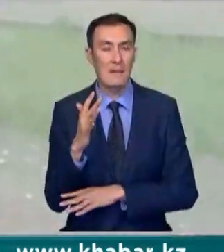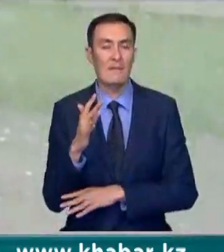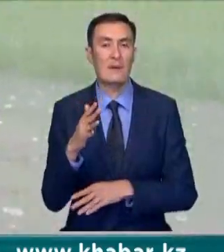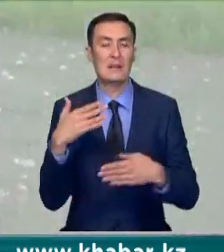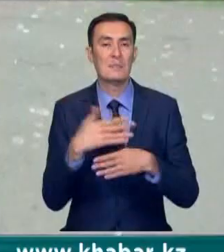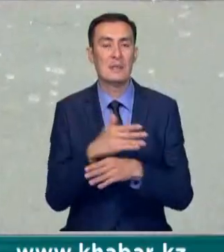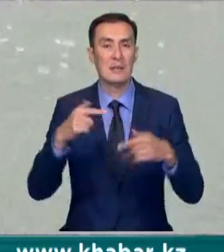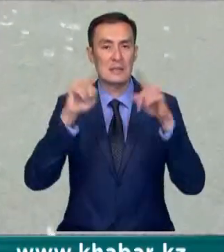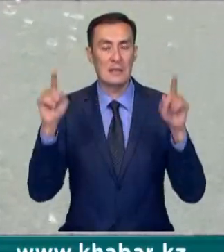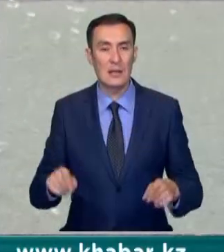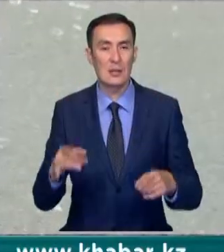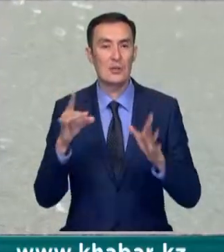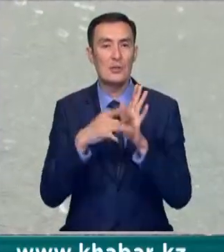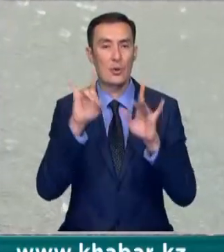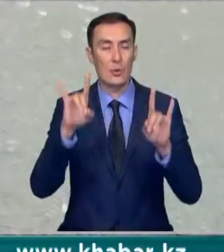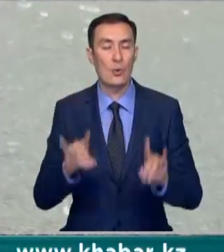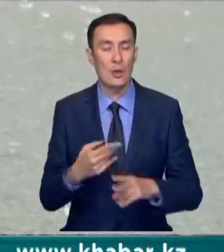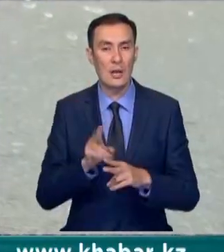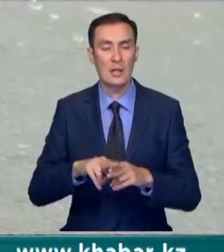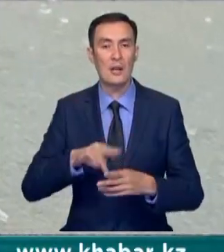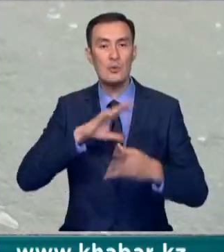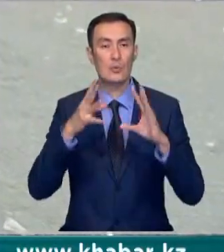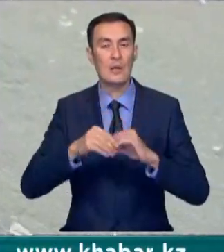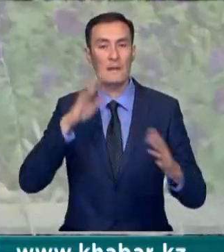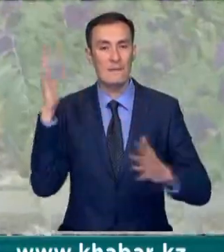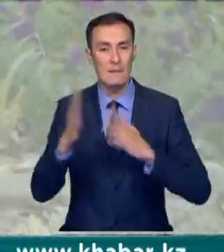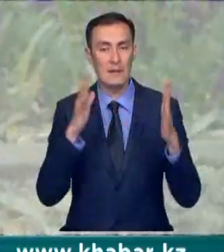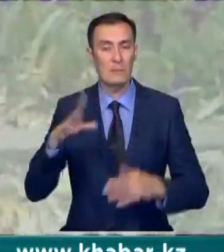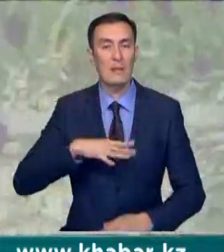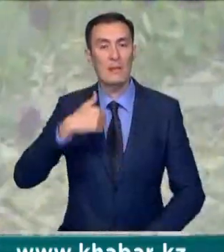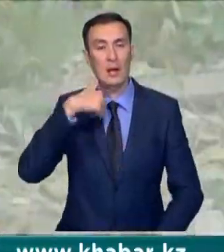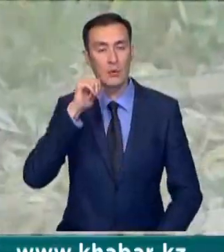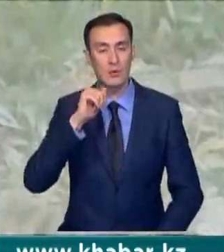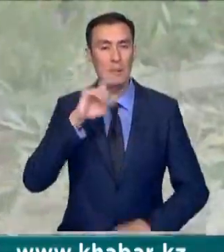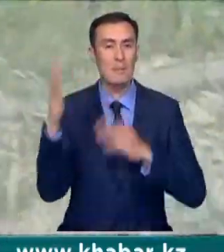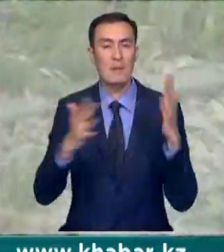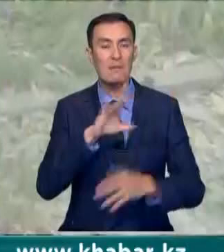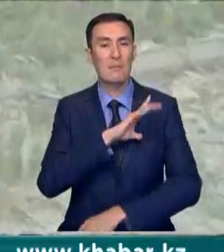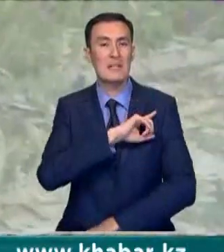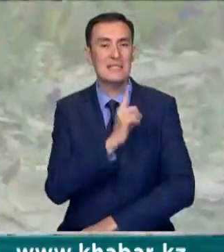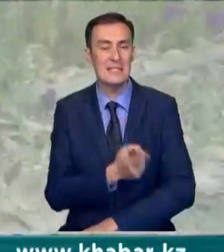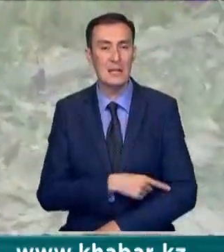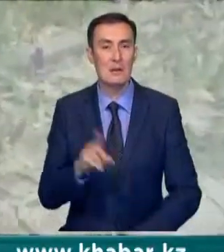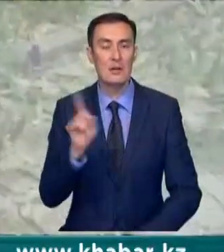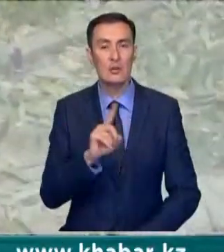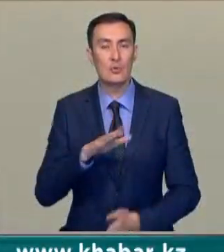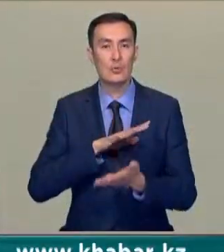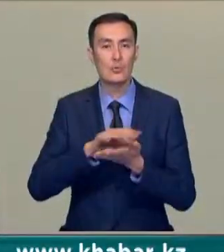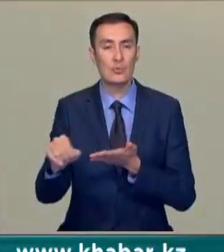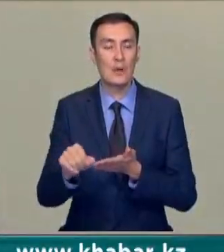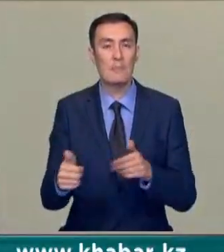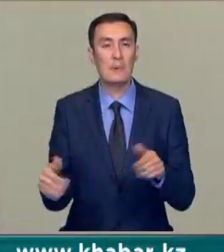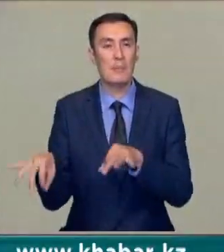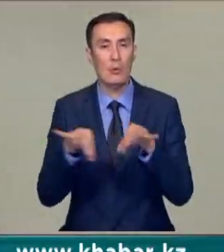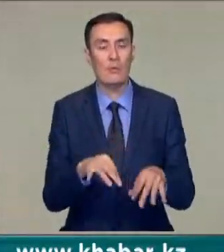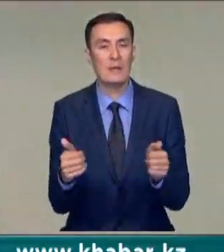стенды, разбитые стекла – все это последствия штормового ветра, бушевавшего накануне. Порывы были настолько сильными, что сдуло даже